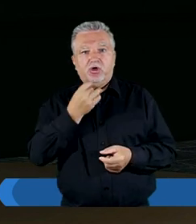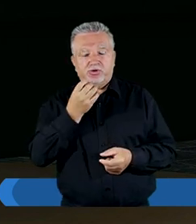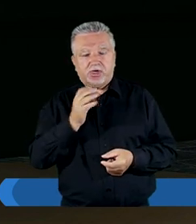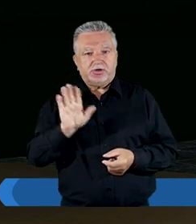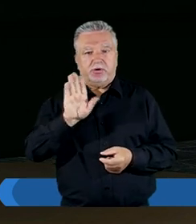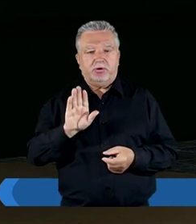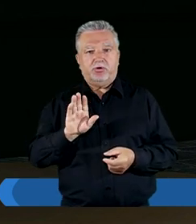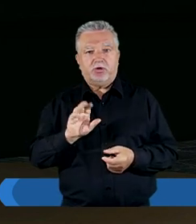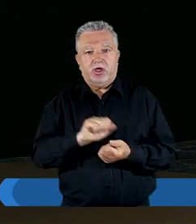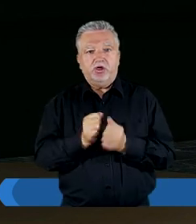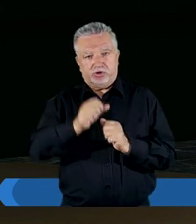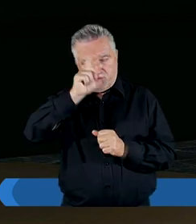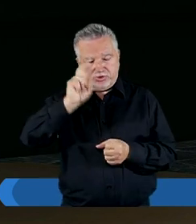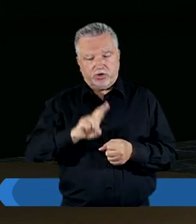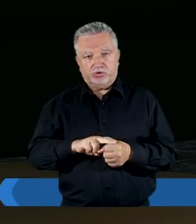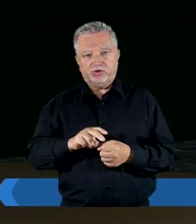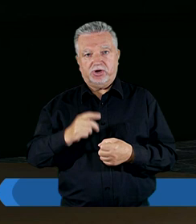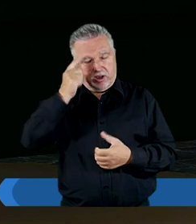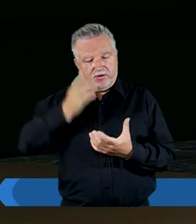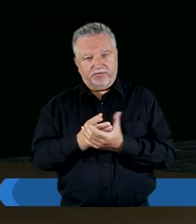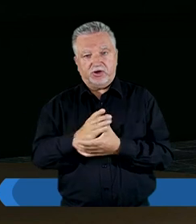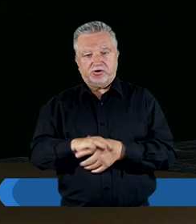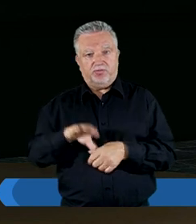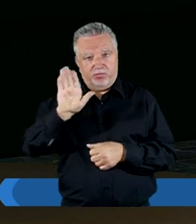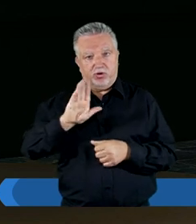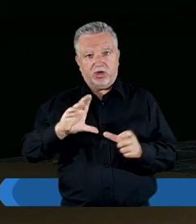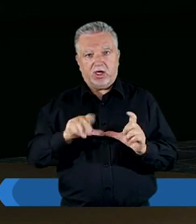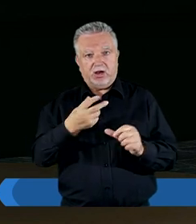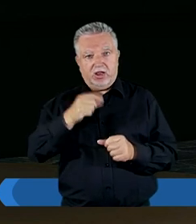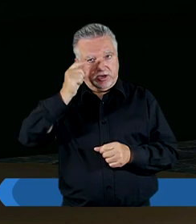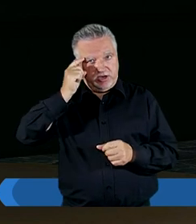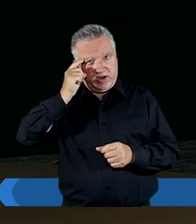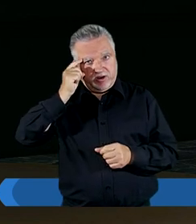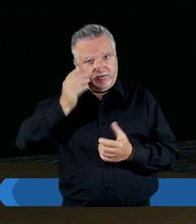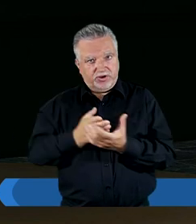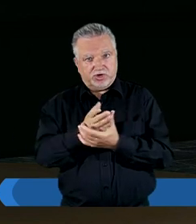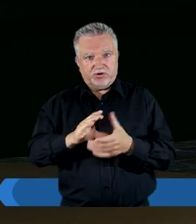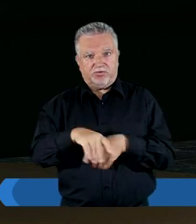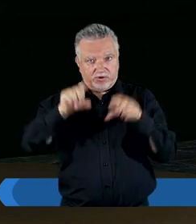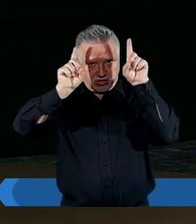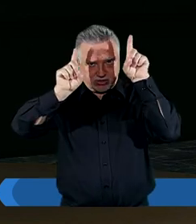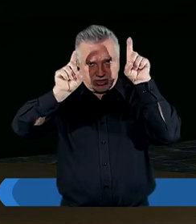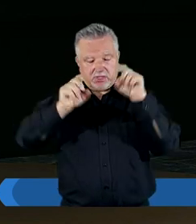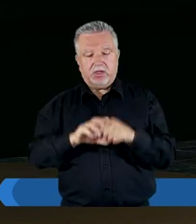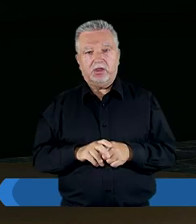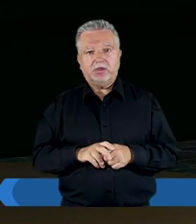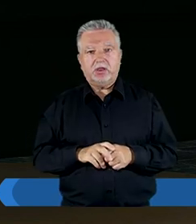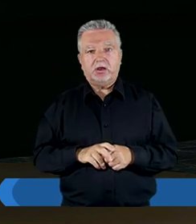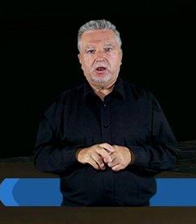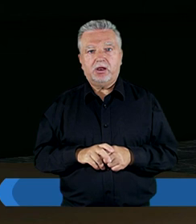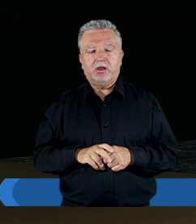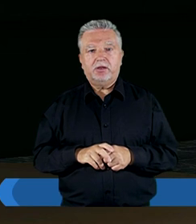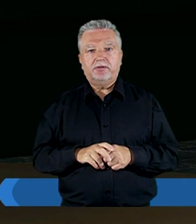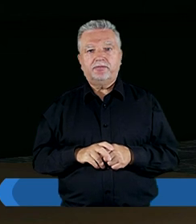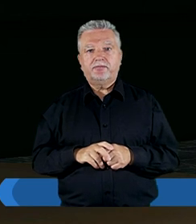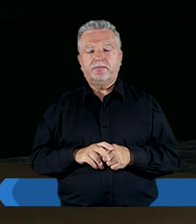a nie wierzą w istnienie szatana, bo szatan jest wiele tekstów Biblii, które mówią, że szatan jest sprytny, że szatan był pierwszy po Jezusie. To